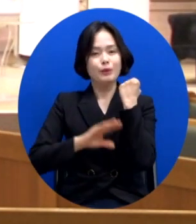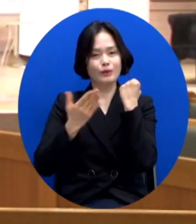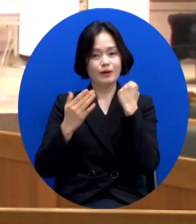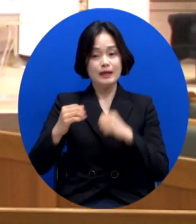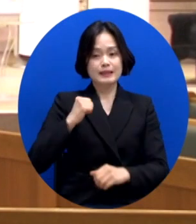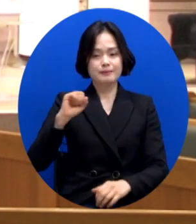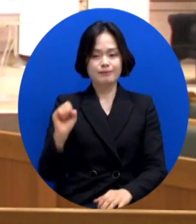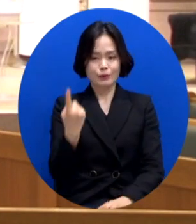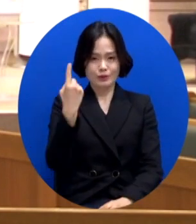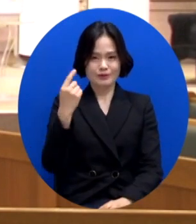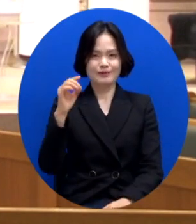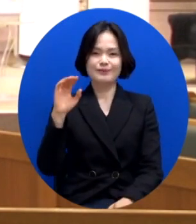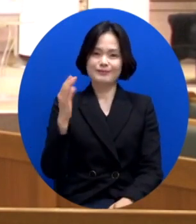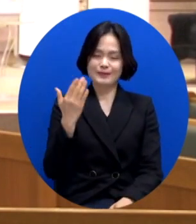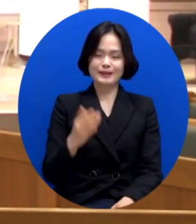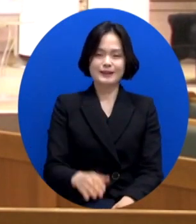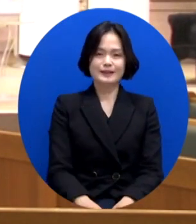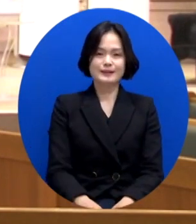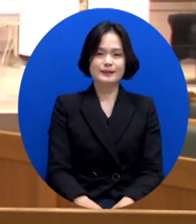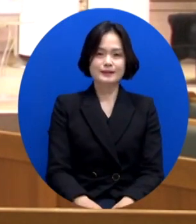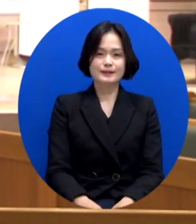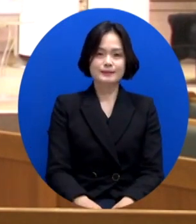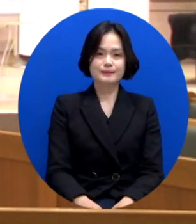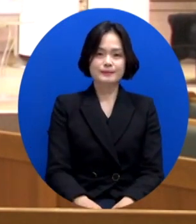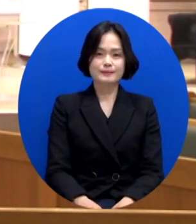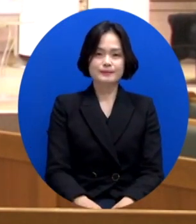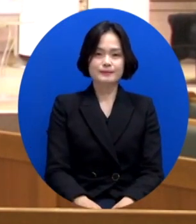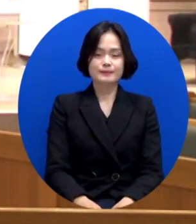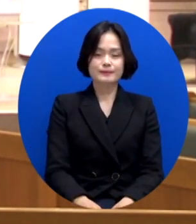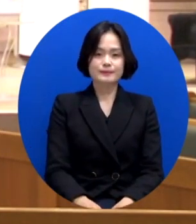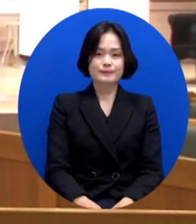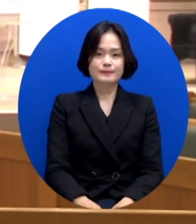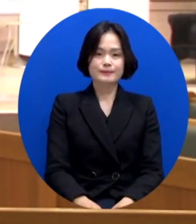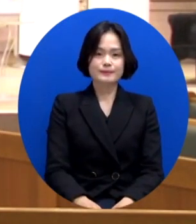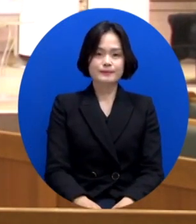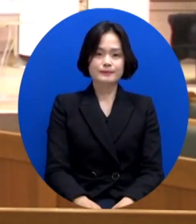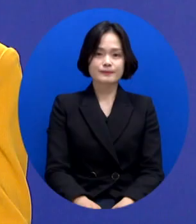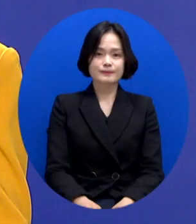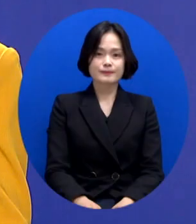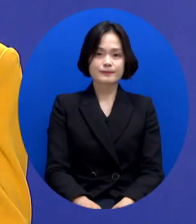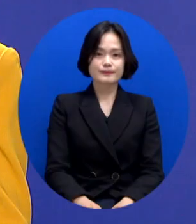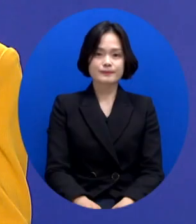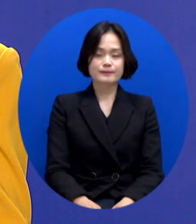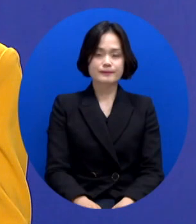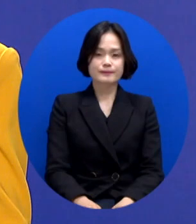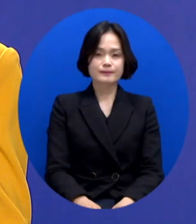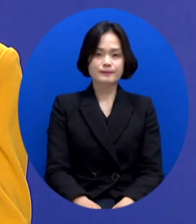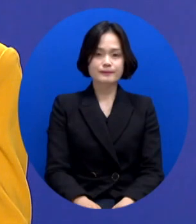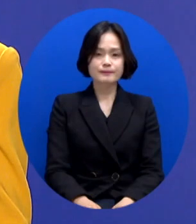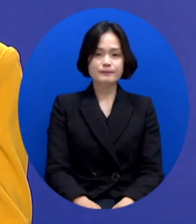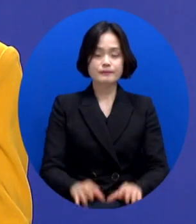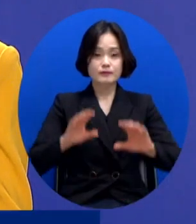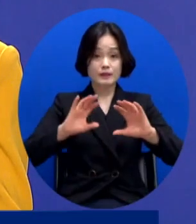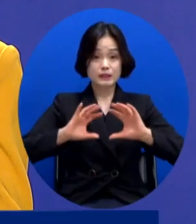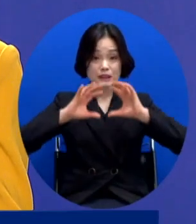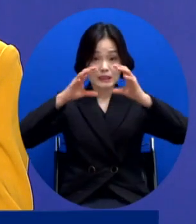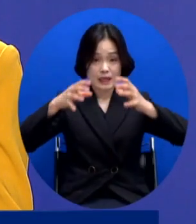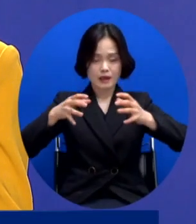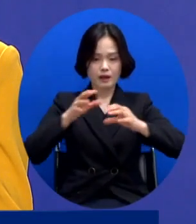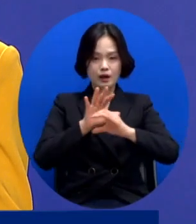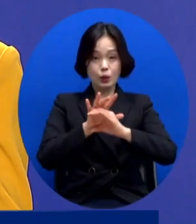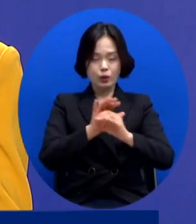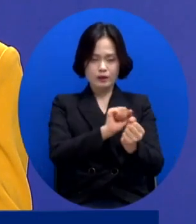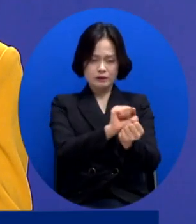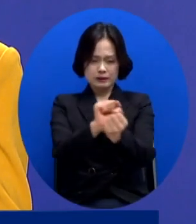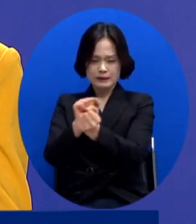있습니다 cts 뉴스 사회 않습니다 전세계 코로나 일부 누적 확진